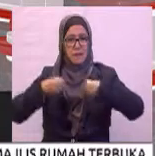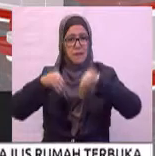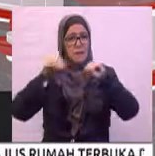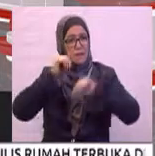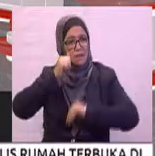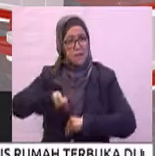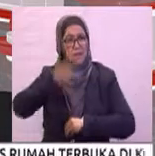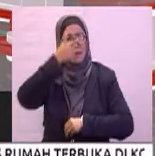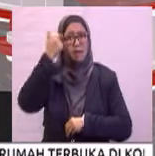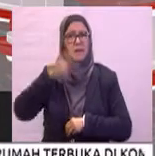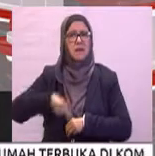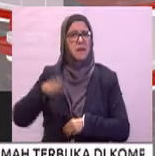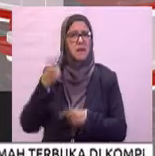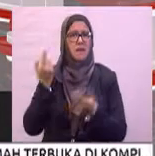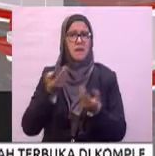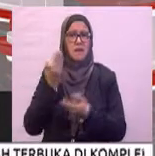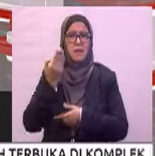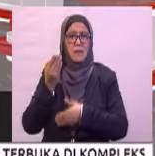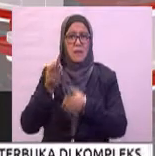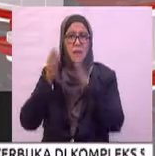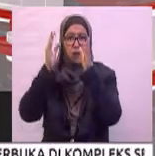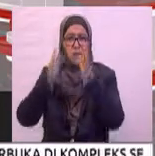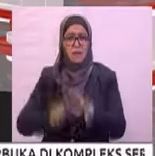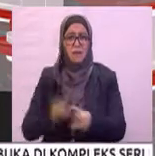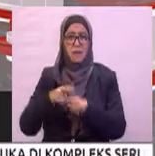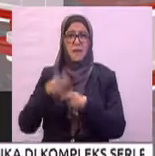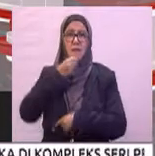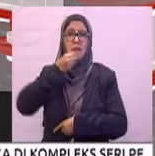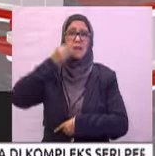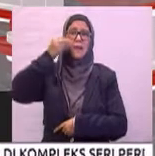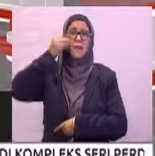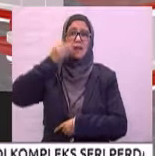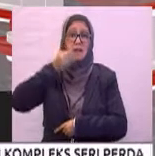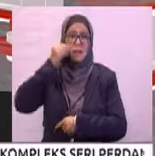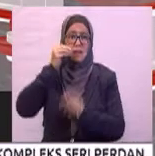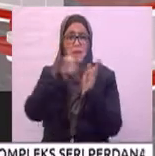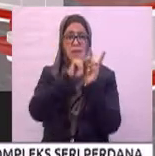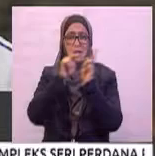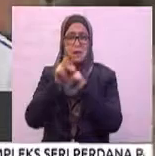orang ramai yang memilih balik kampung pada saat-saat akhir.